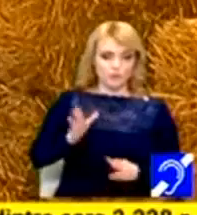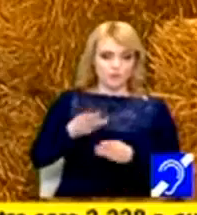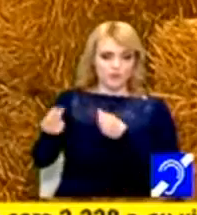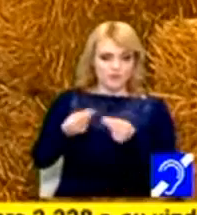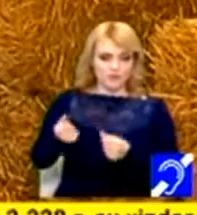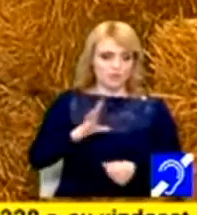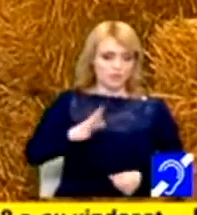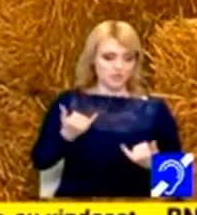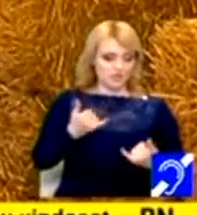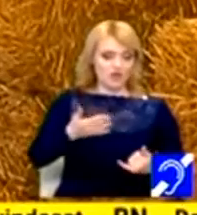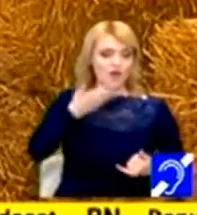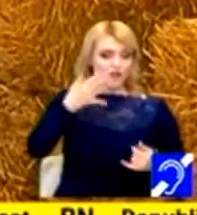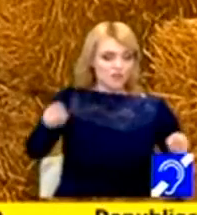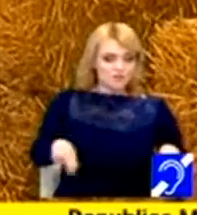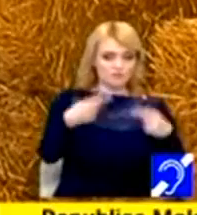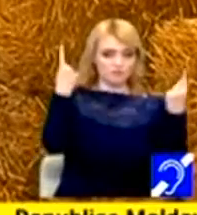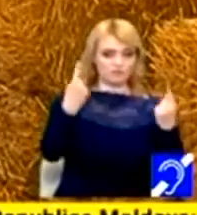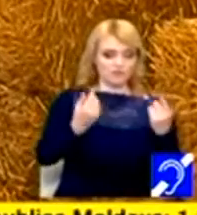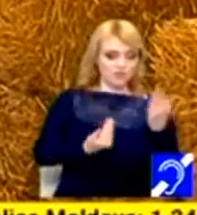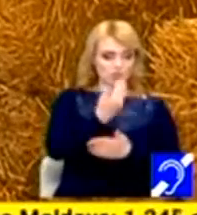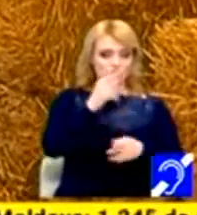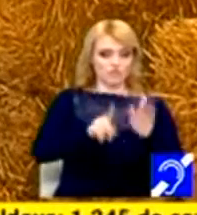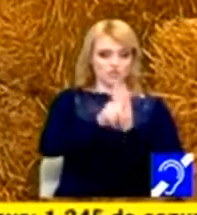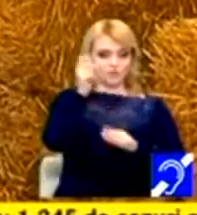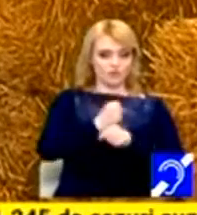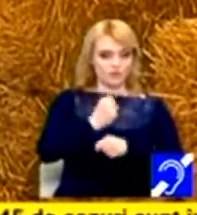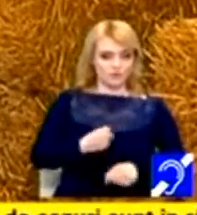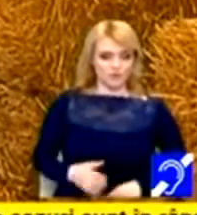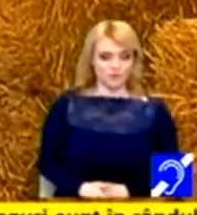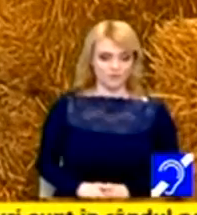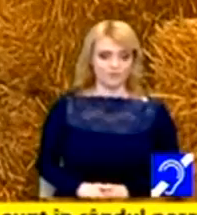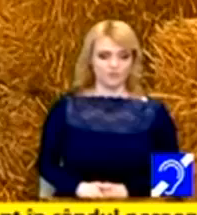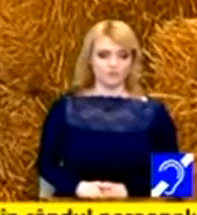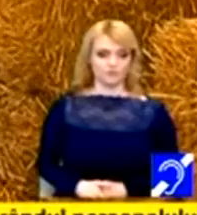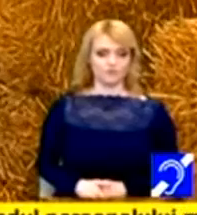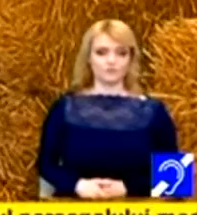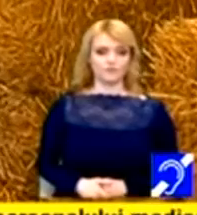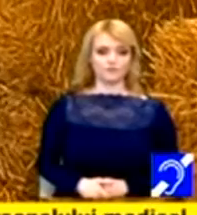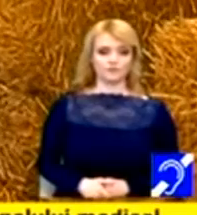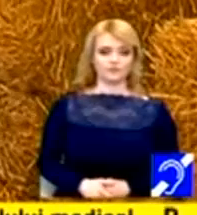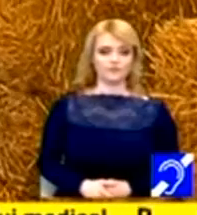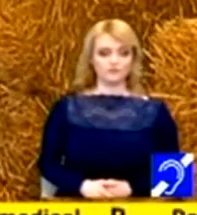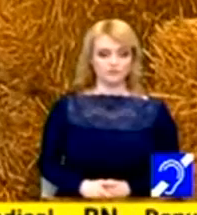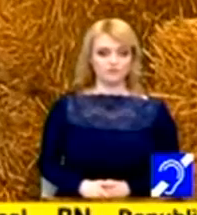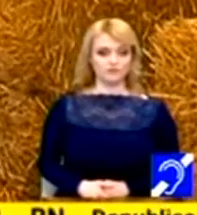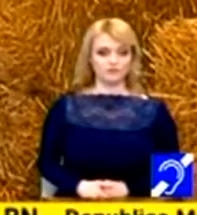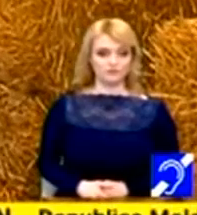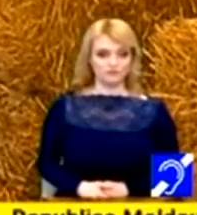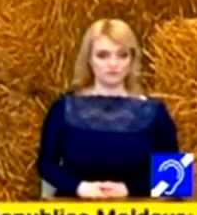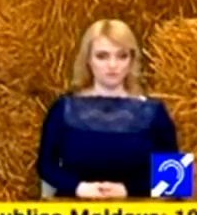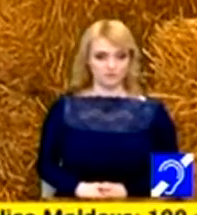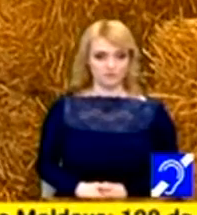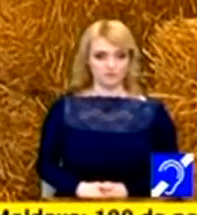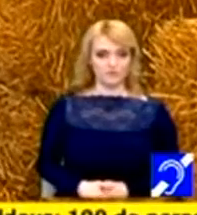de alimentație publică, care vor fi favorizați, iar ceilalți vor fi defavorizați pentru că ei din principiu nu